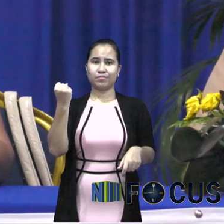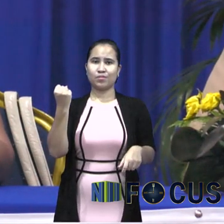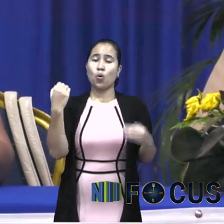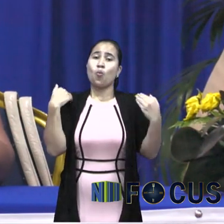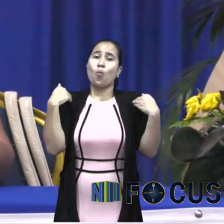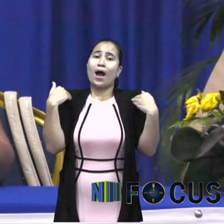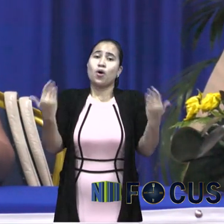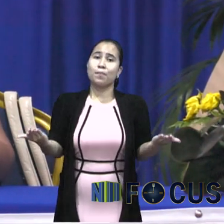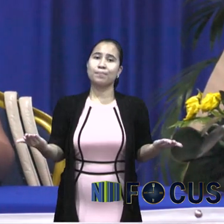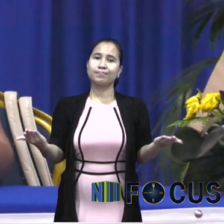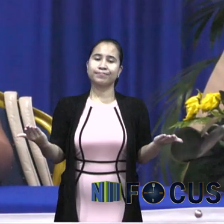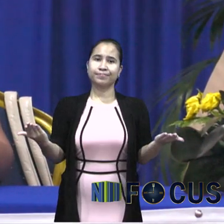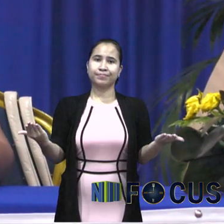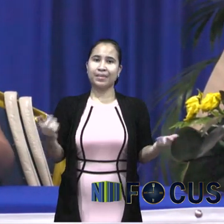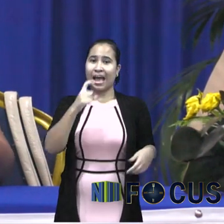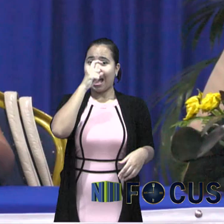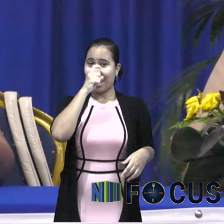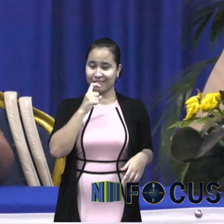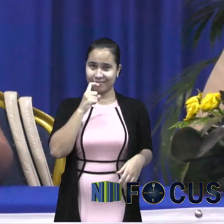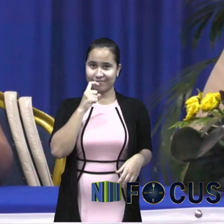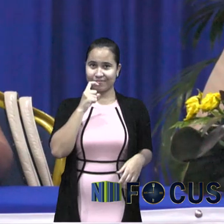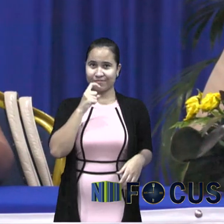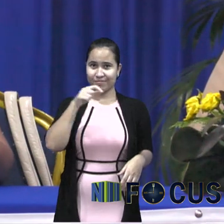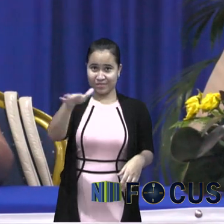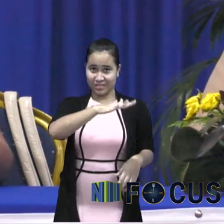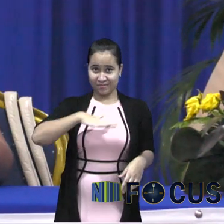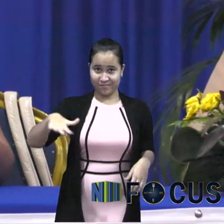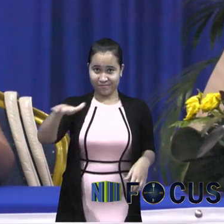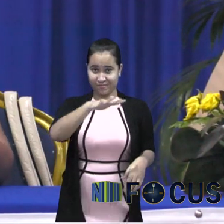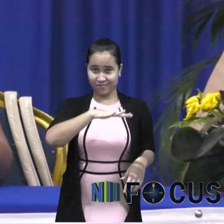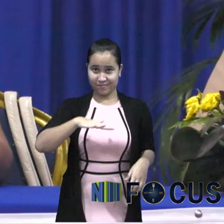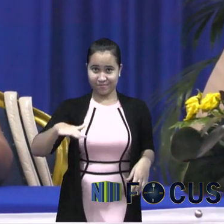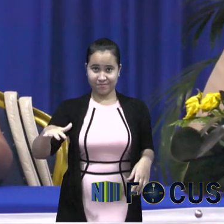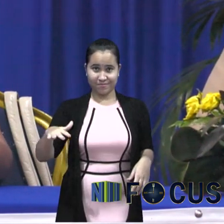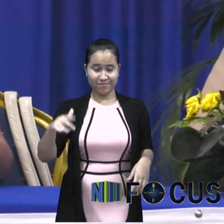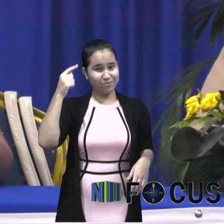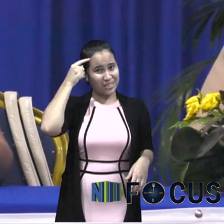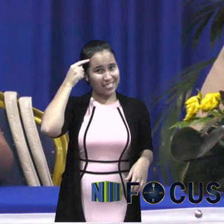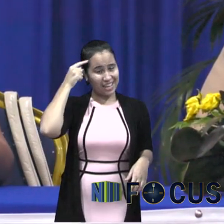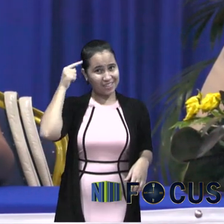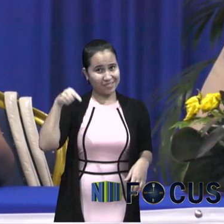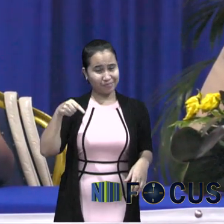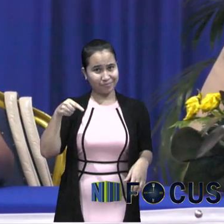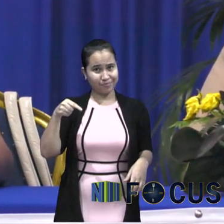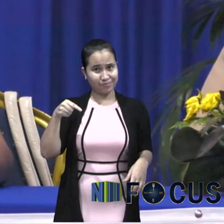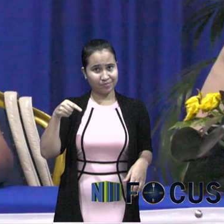Waarom? Als we de huidige criteria in acht moeten nemen, en dat